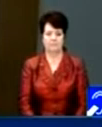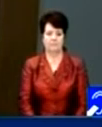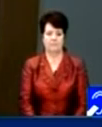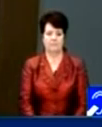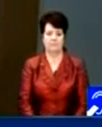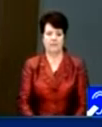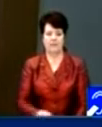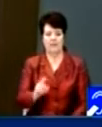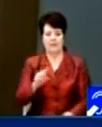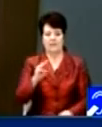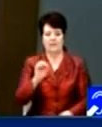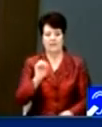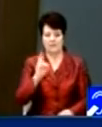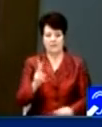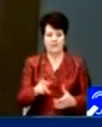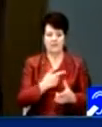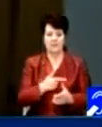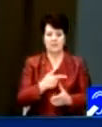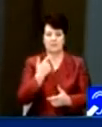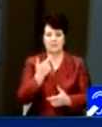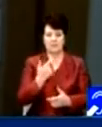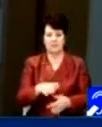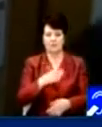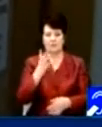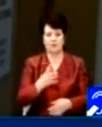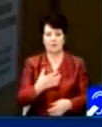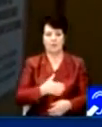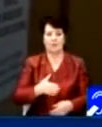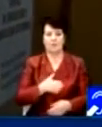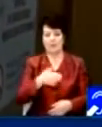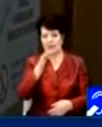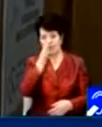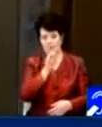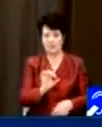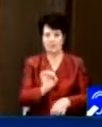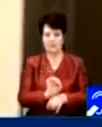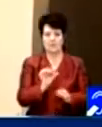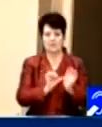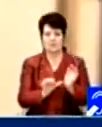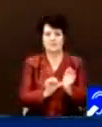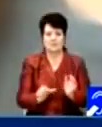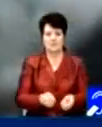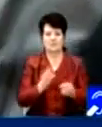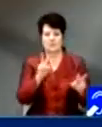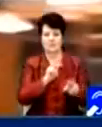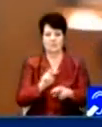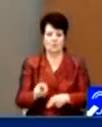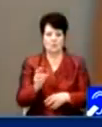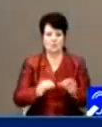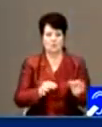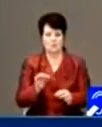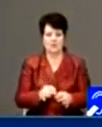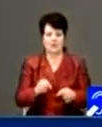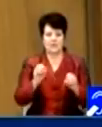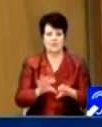Bănuit de trafic de influență și corupere, fostul primar al municipiului Chișinău va sta încă 60 de zile sub control judiciar.